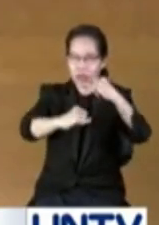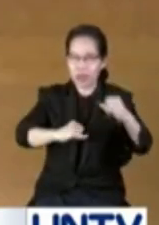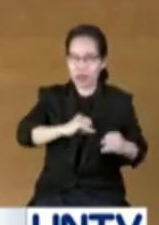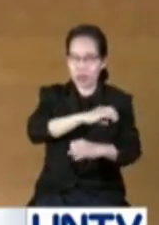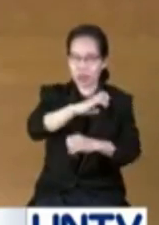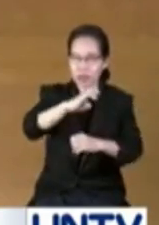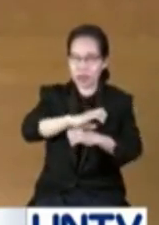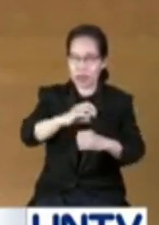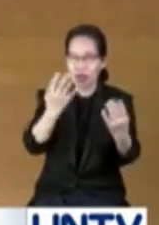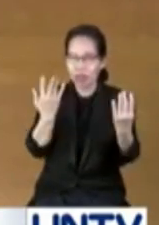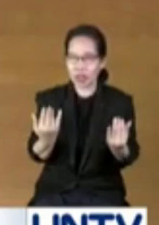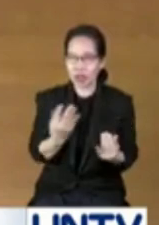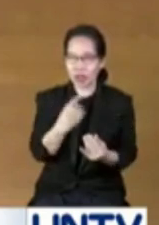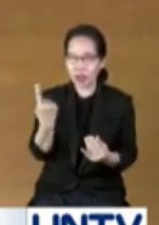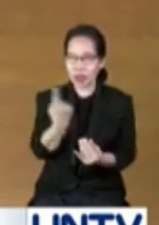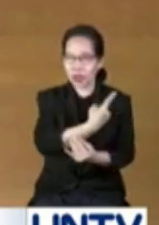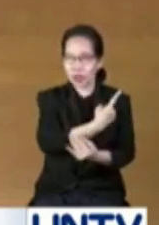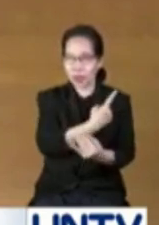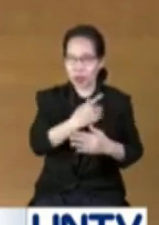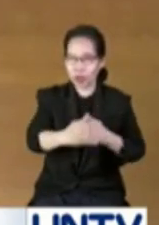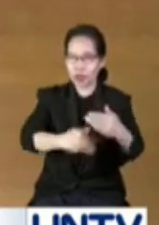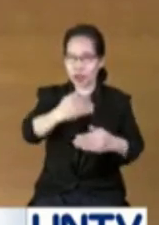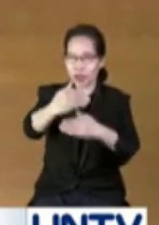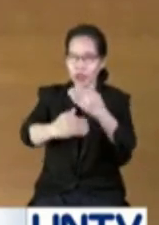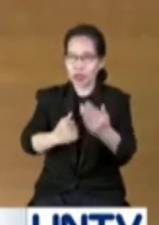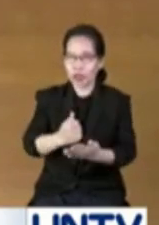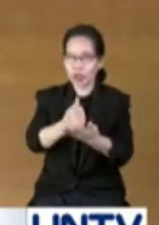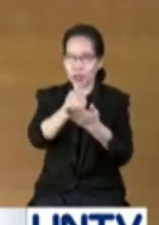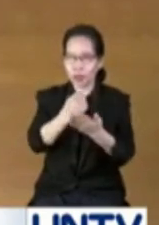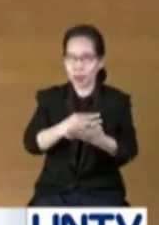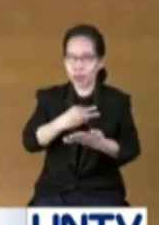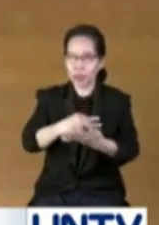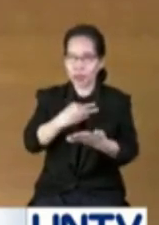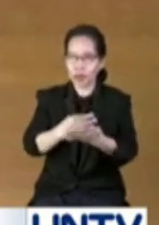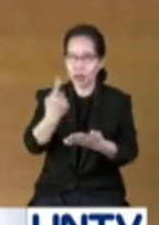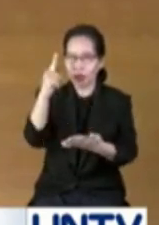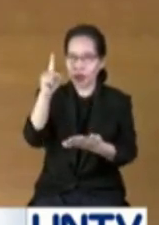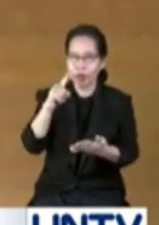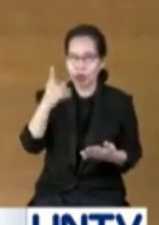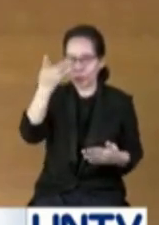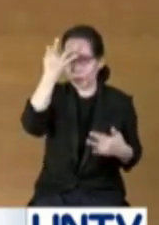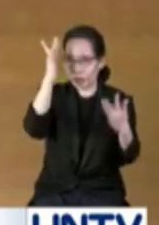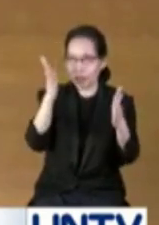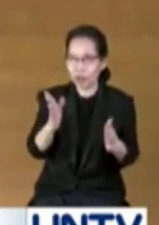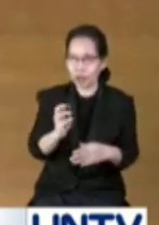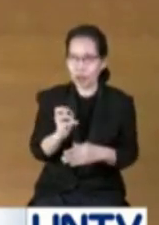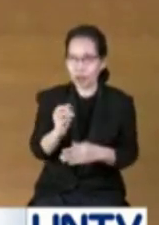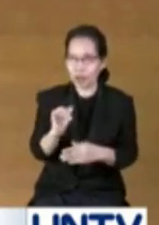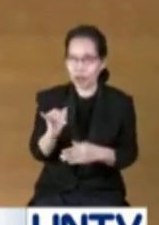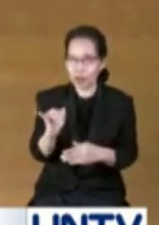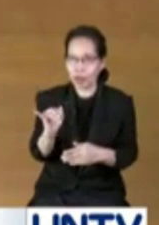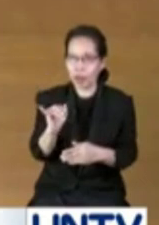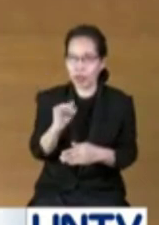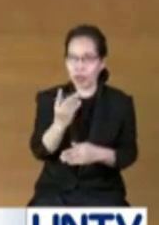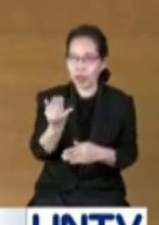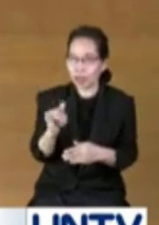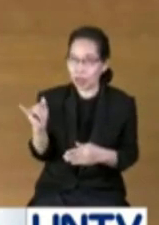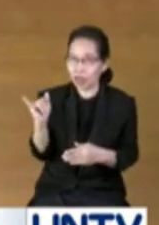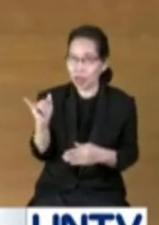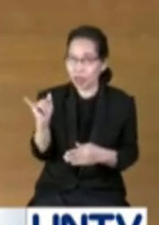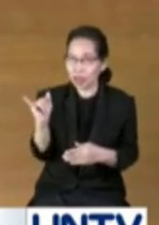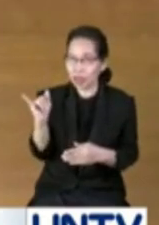na tayo nagpoproseso ng tulong pananasyal para sa mga biktima ng Marawi Siege upang sila ay makapagsimula